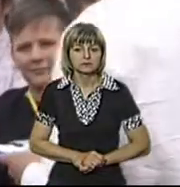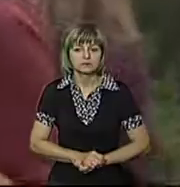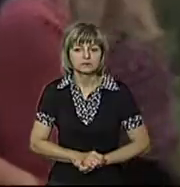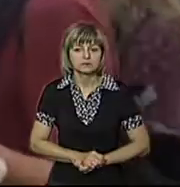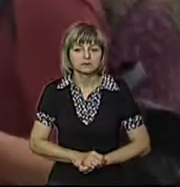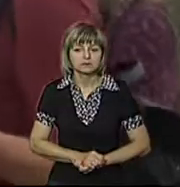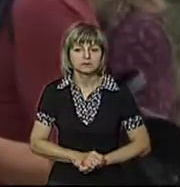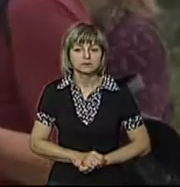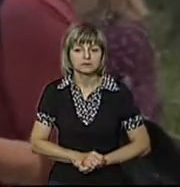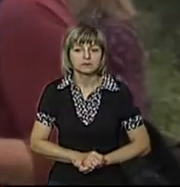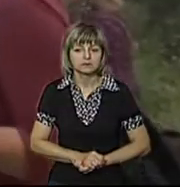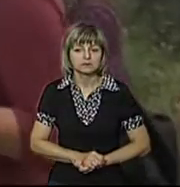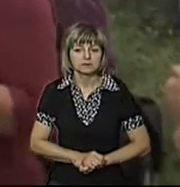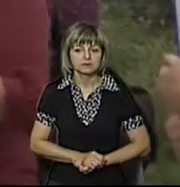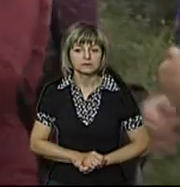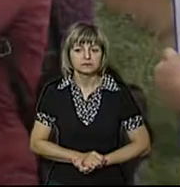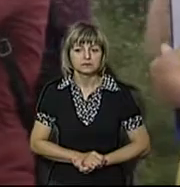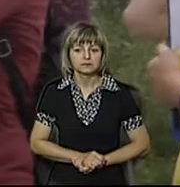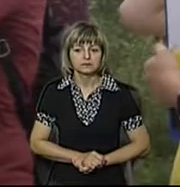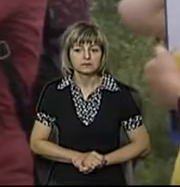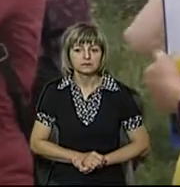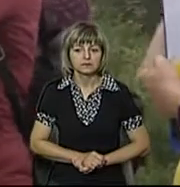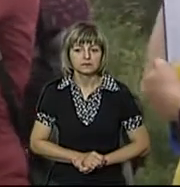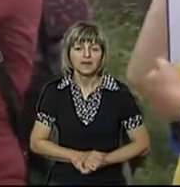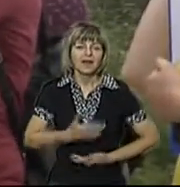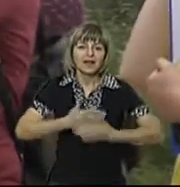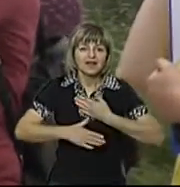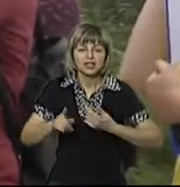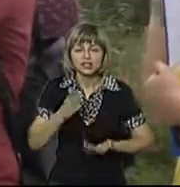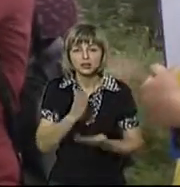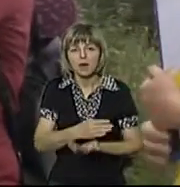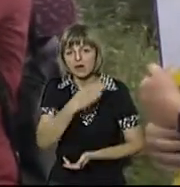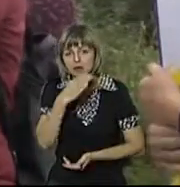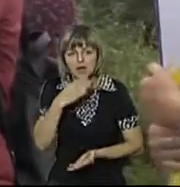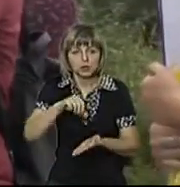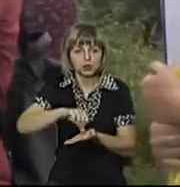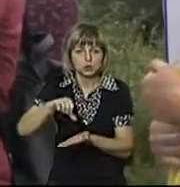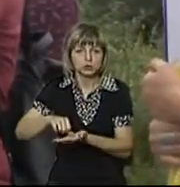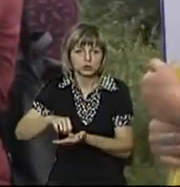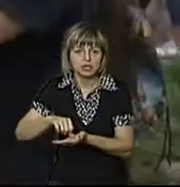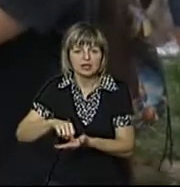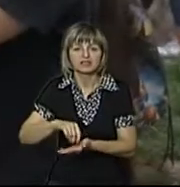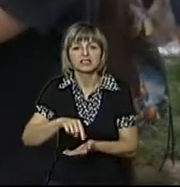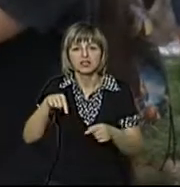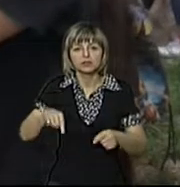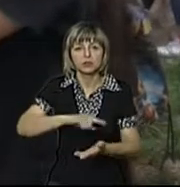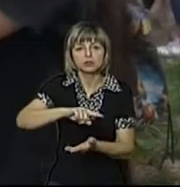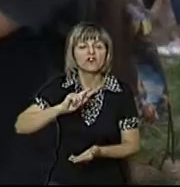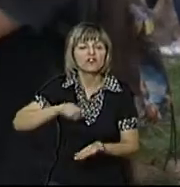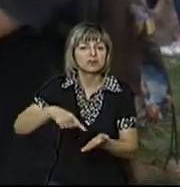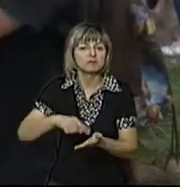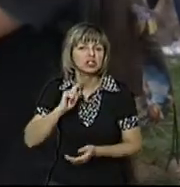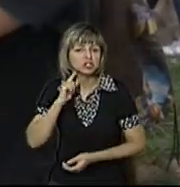що ми дуже раді, що сьогодні ми маємо так багато учасників нашої лабораторії саме з Луцьку. Враження